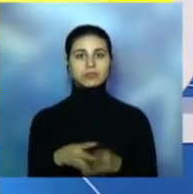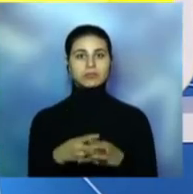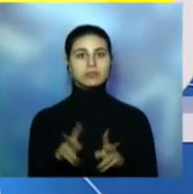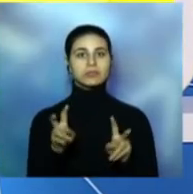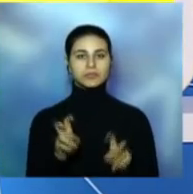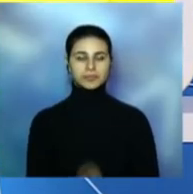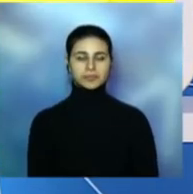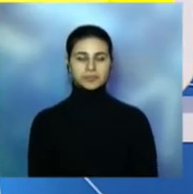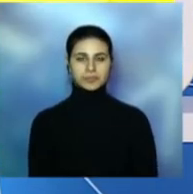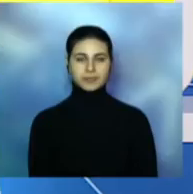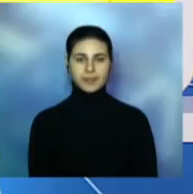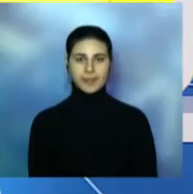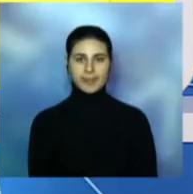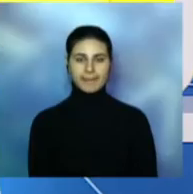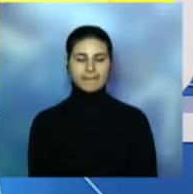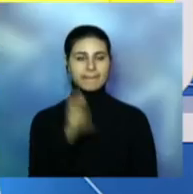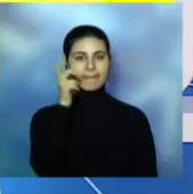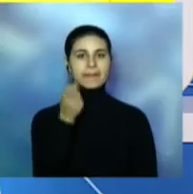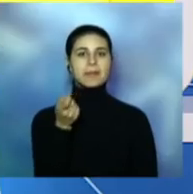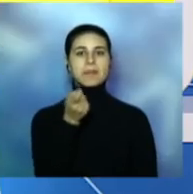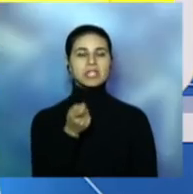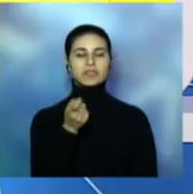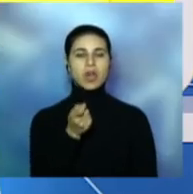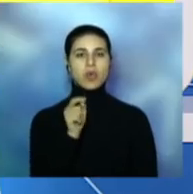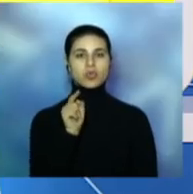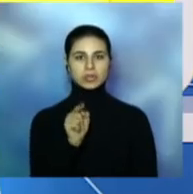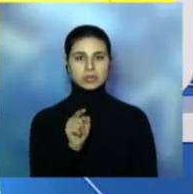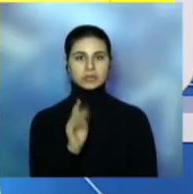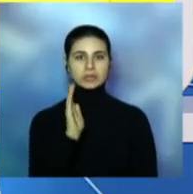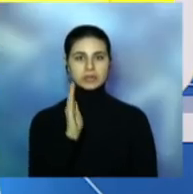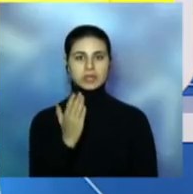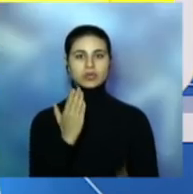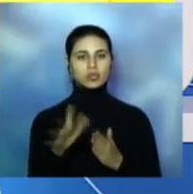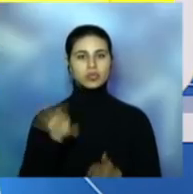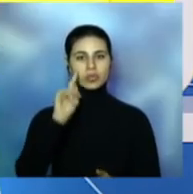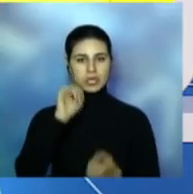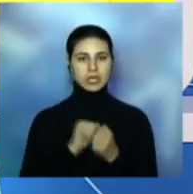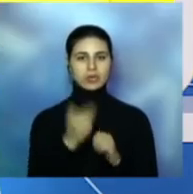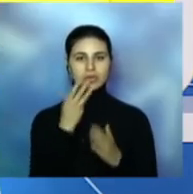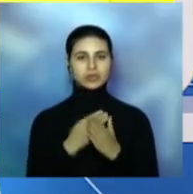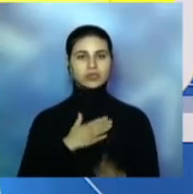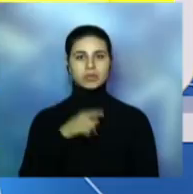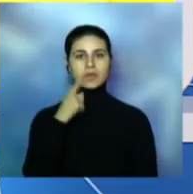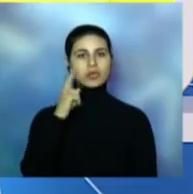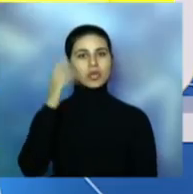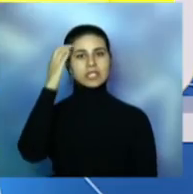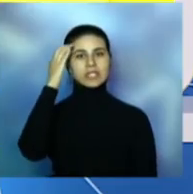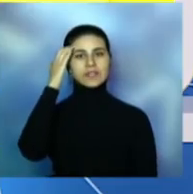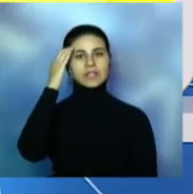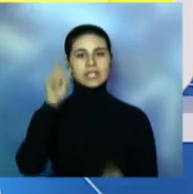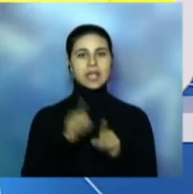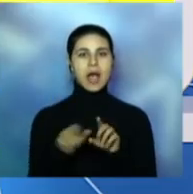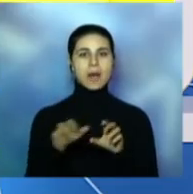შემდეგი. ანუ მარცვლეულისთვის მიმდინარე კვირაში თუ გახსოთ, ჩვენ ვისაუბრეთ ტვინის დაბერებას,